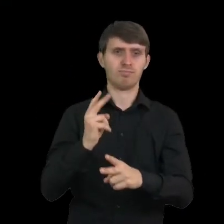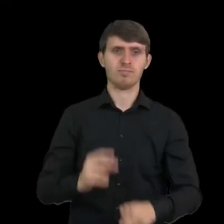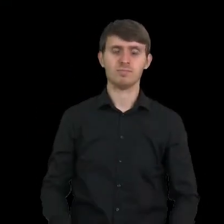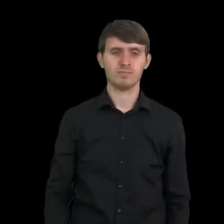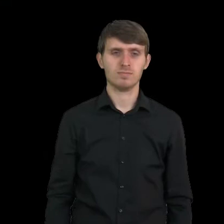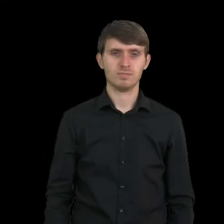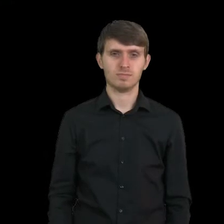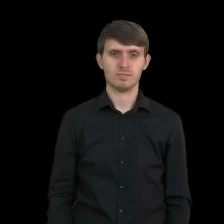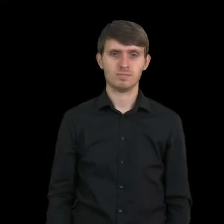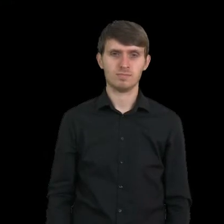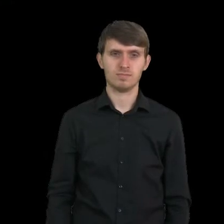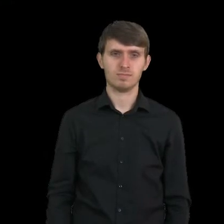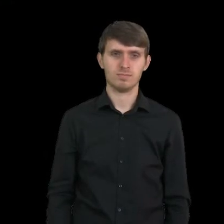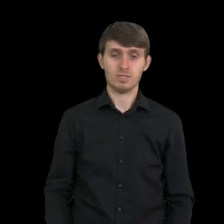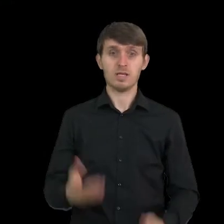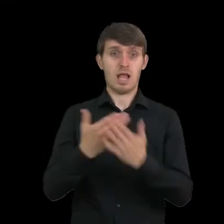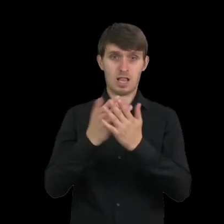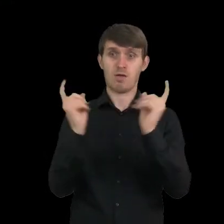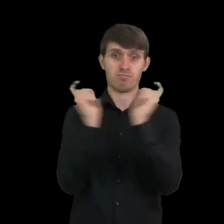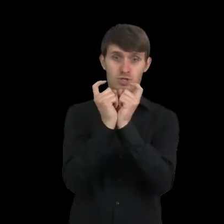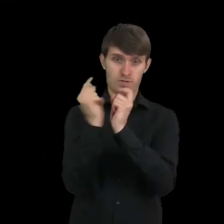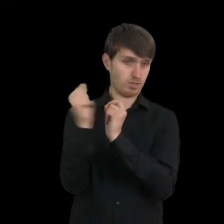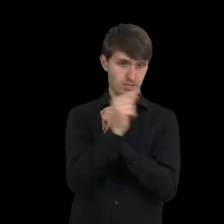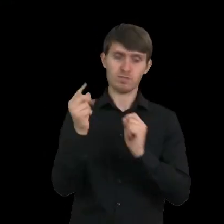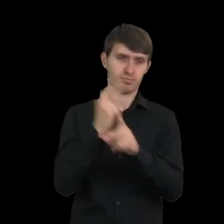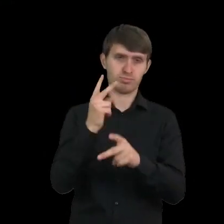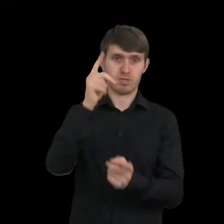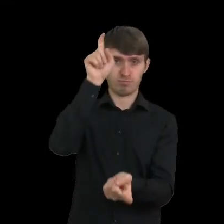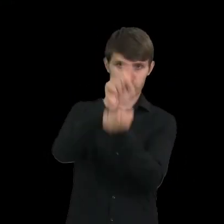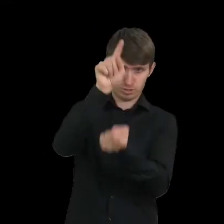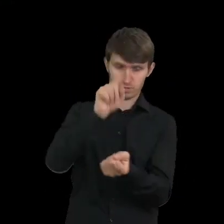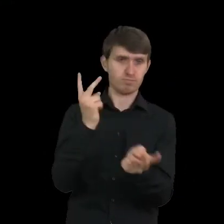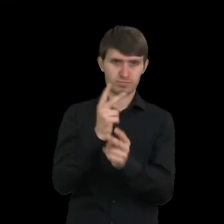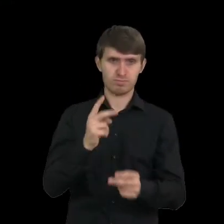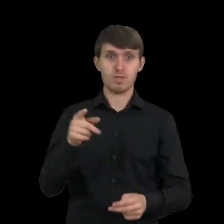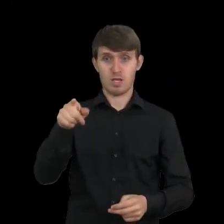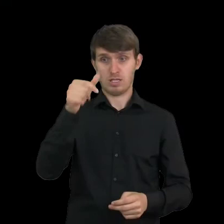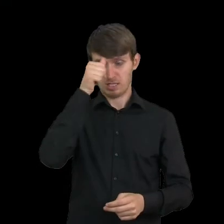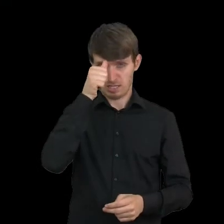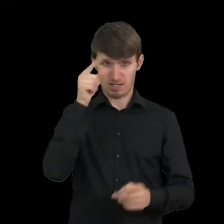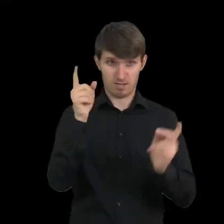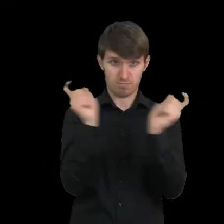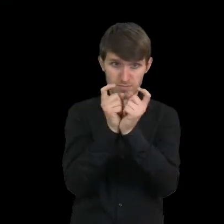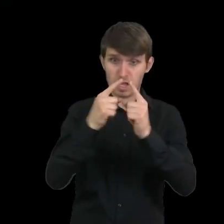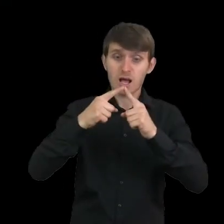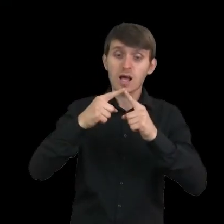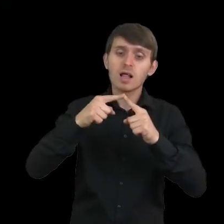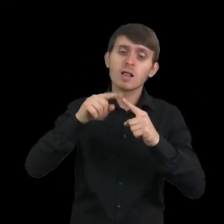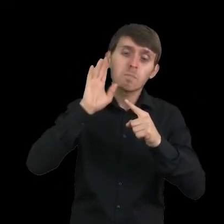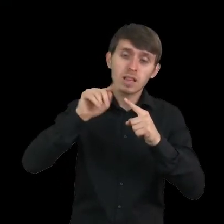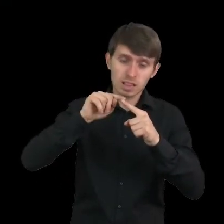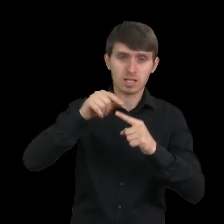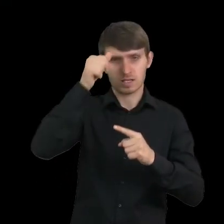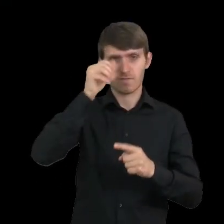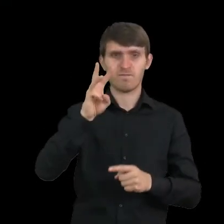taką samą miarę. I takie kąty nazywają się kątami wierzchołkowymi. Więc możemy sobie zapisać to